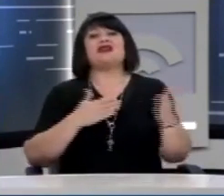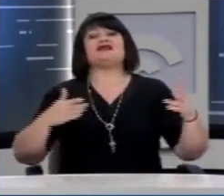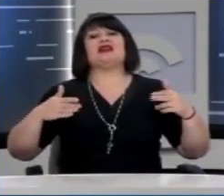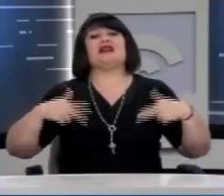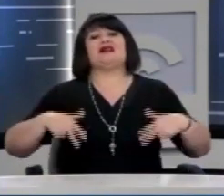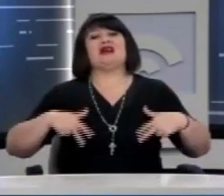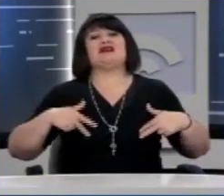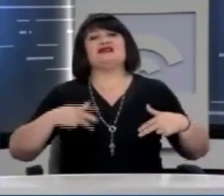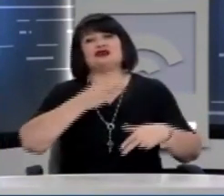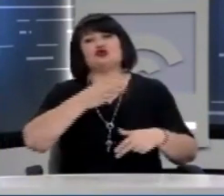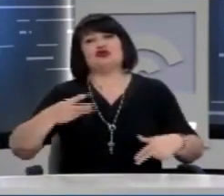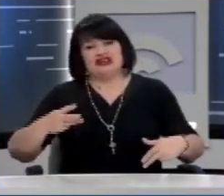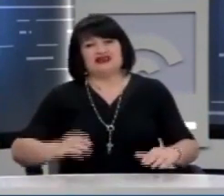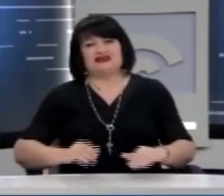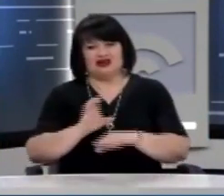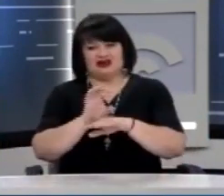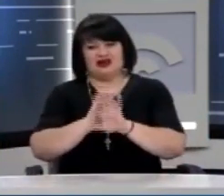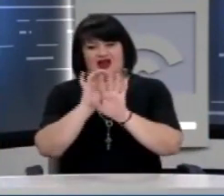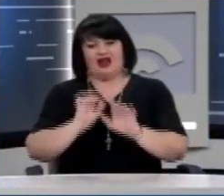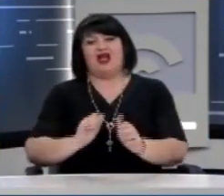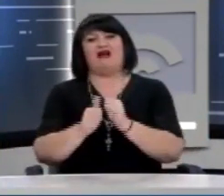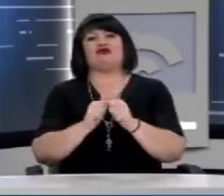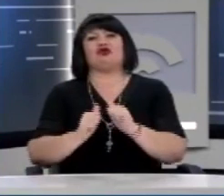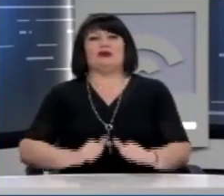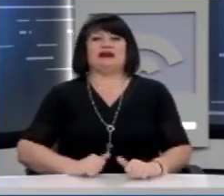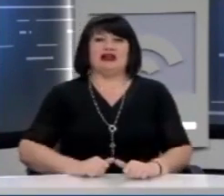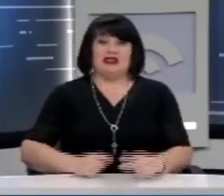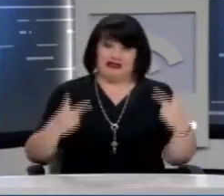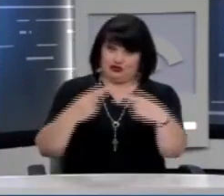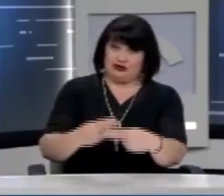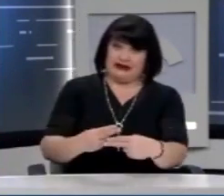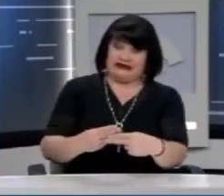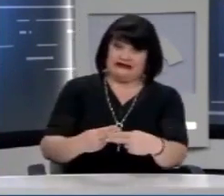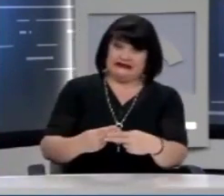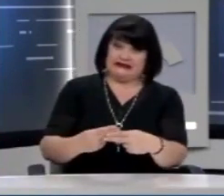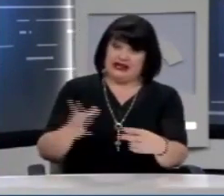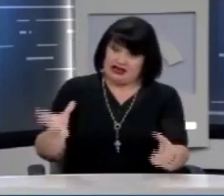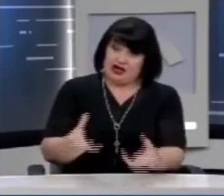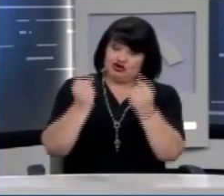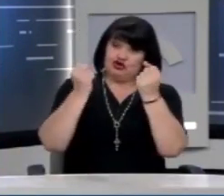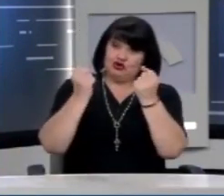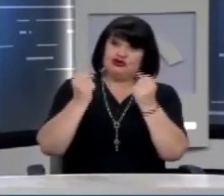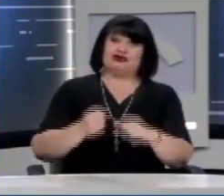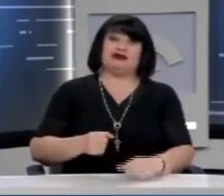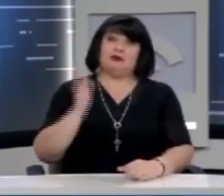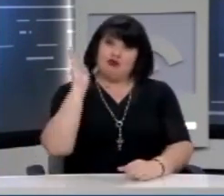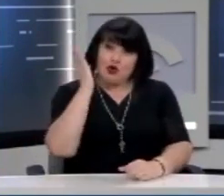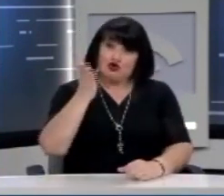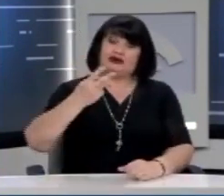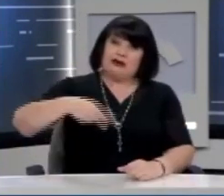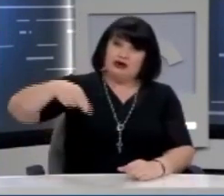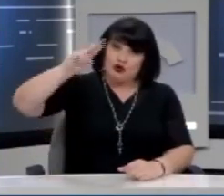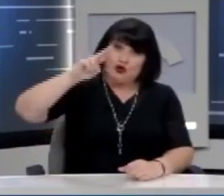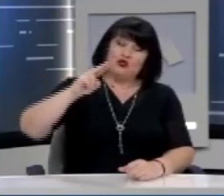κυβέρνηση του ΣΥΡΙΖΑ? Θα σταματήσετε εσείς τη διαδικασία του πληστηριασμού? Θα διαγράψετε τόκους πρόστιμα